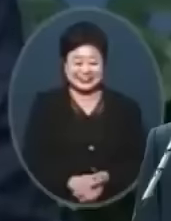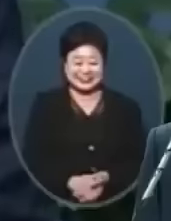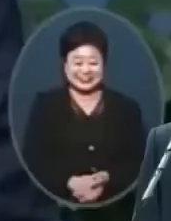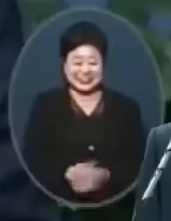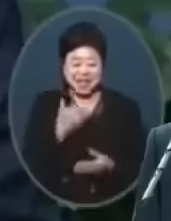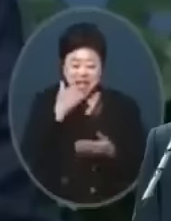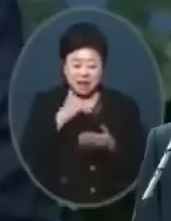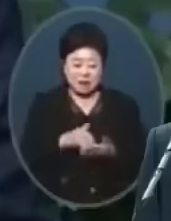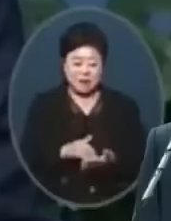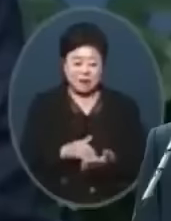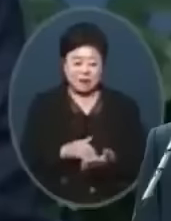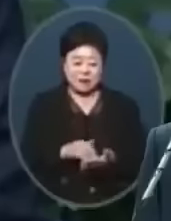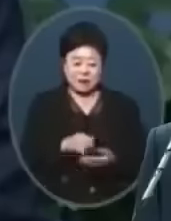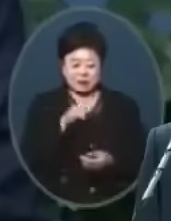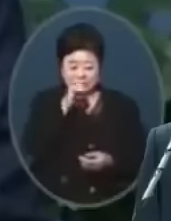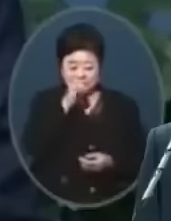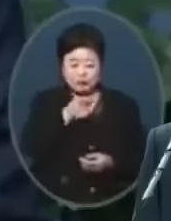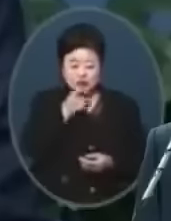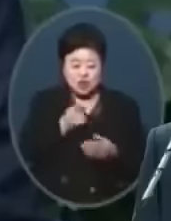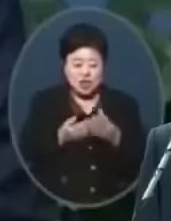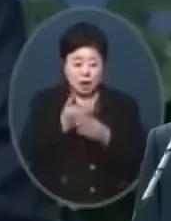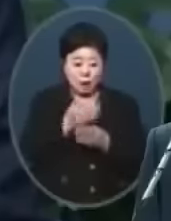바위 위에서 물이 나오고